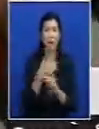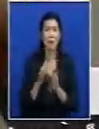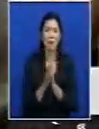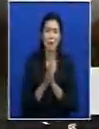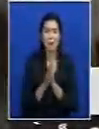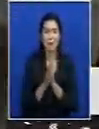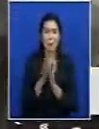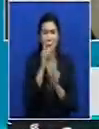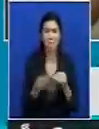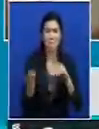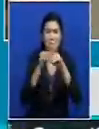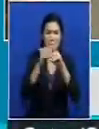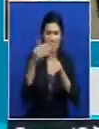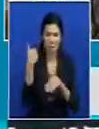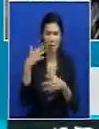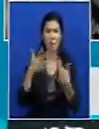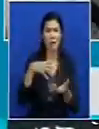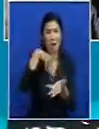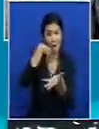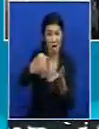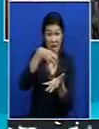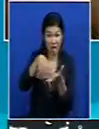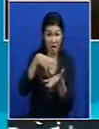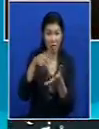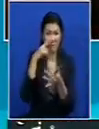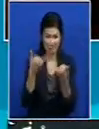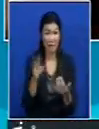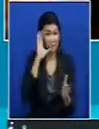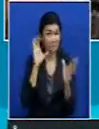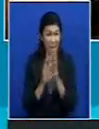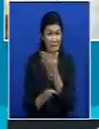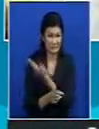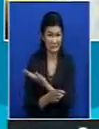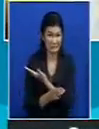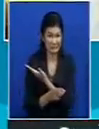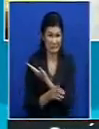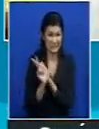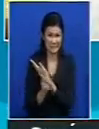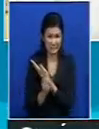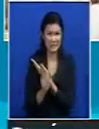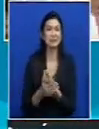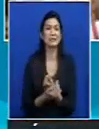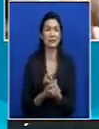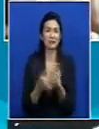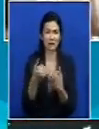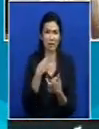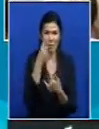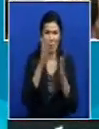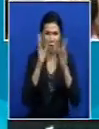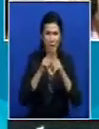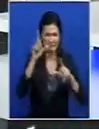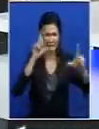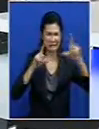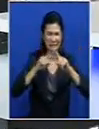ต์และเป่าคาถาเพื่อเสริมพลังรวมถึงบอกเล่าถึงบรรยากาศนะครับอย่างที่เราเห็นอยู่นี่เป็นบรรยากาศที่เกิดขึ้นในงานนะครับก็จะเห็นคนออกมาแสด